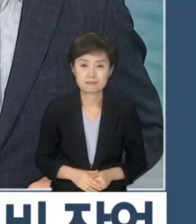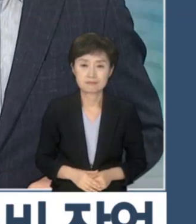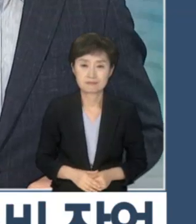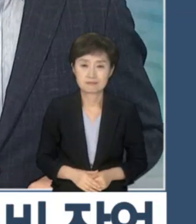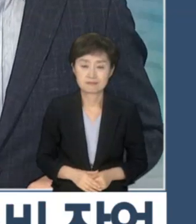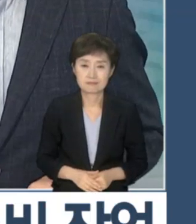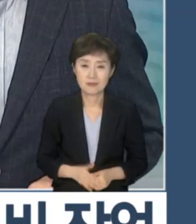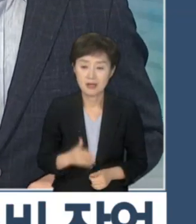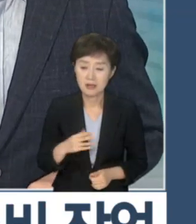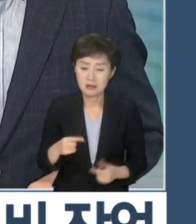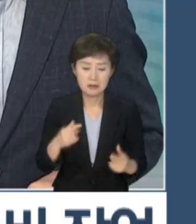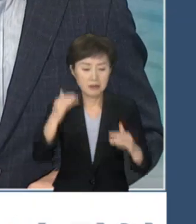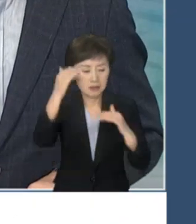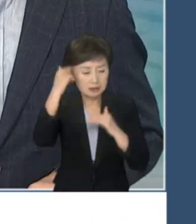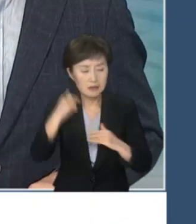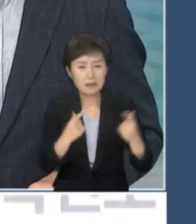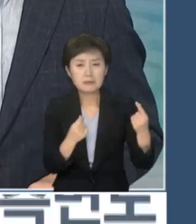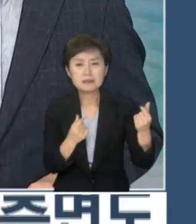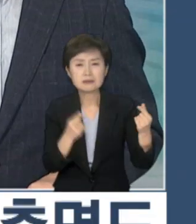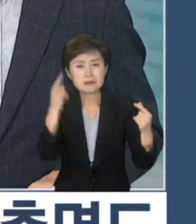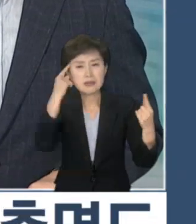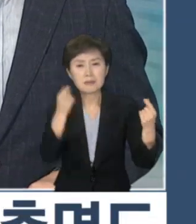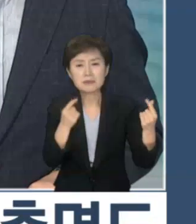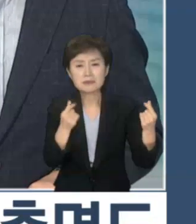저도 비슷하게 생각을 하는데요.